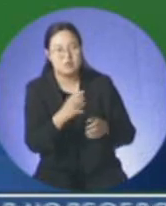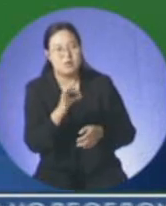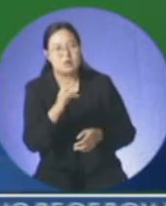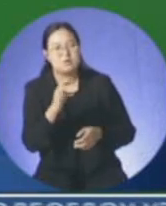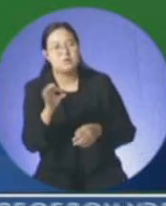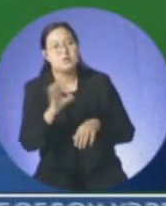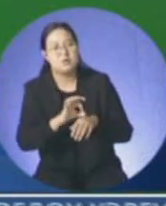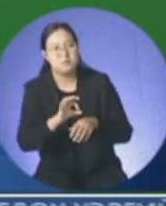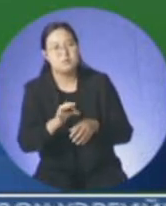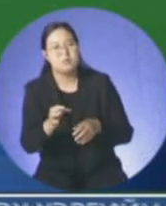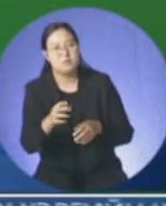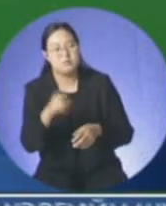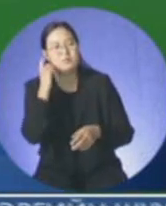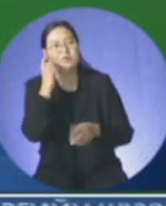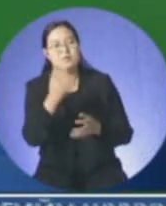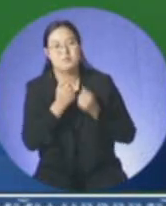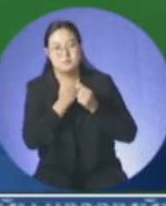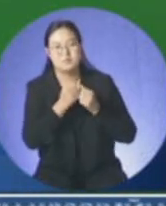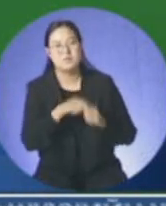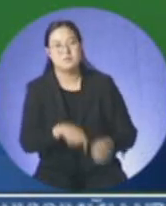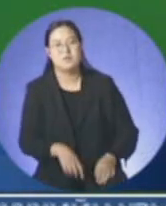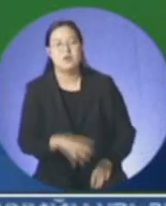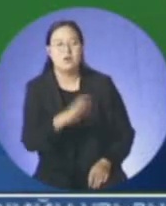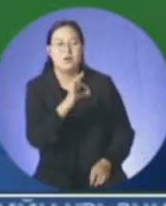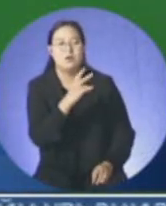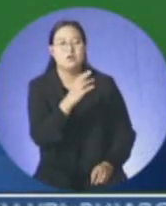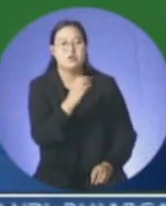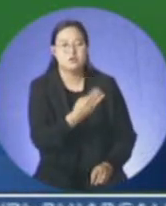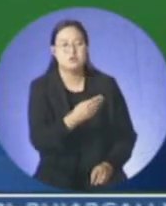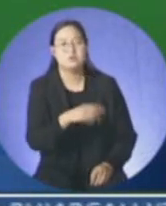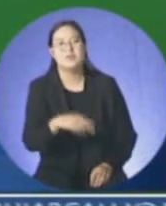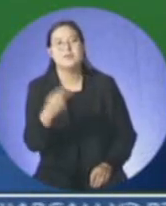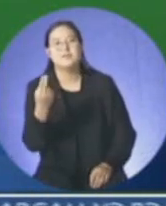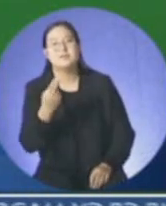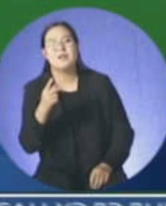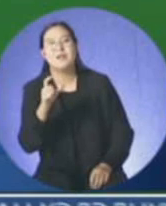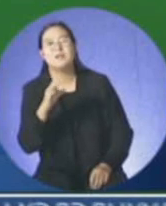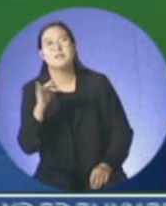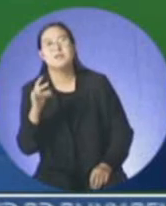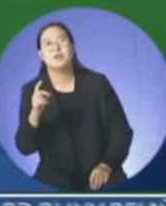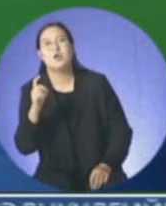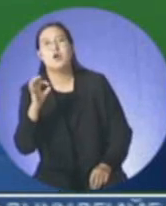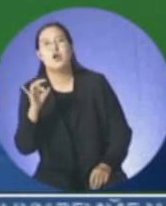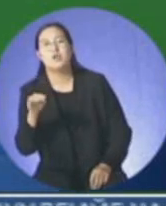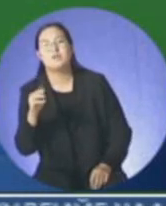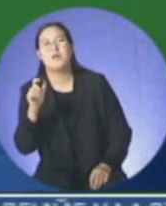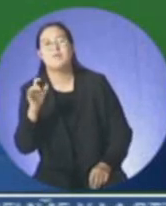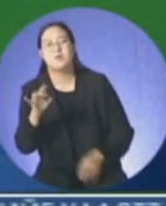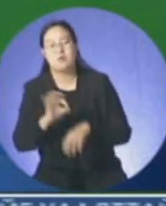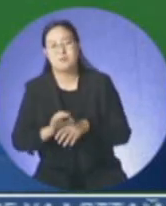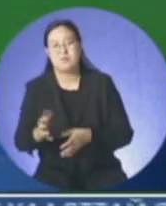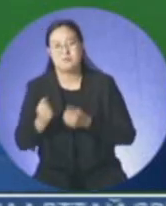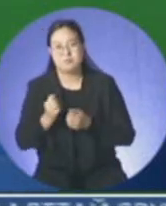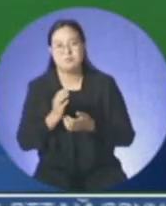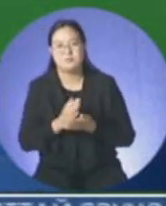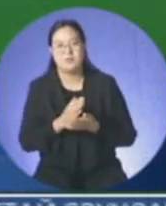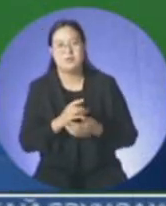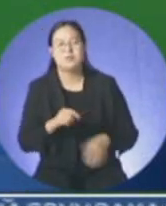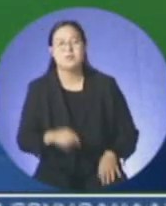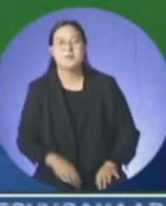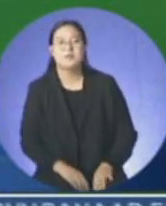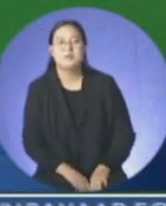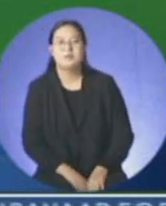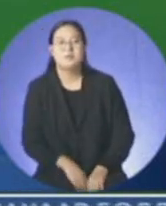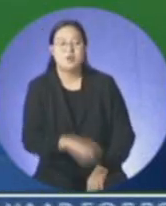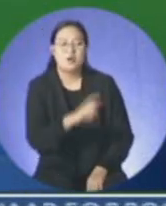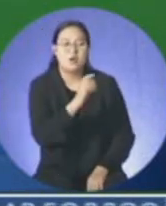имажтай ингэжтэй ах мэдсэн. Онш нь болохоор цусны цагаан хэсэг цагаан гэж гарч ирсэн. Тэгэхээр тухайд бол нэг яг